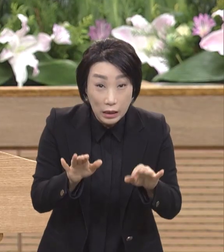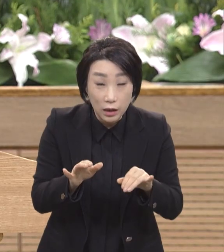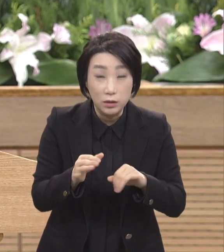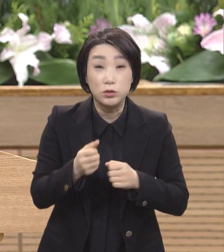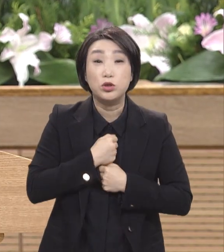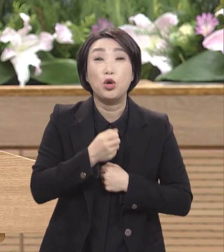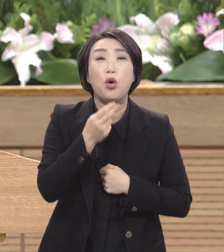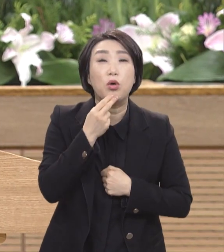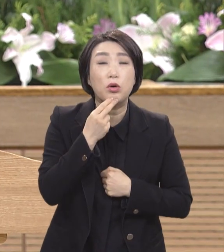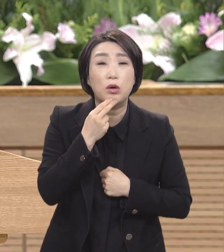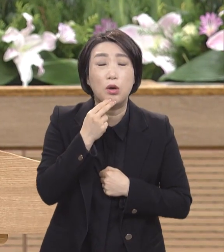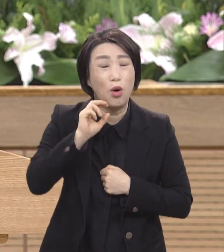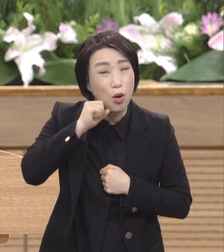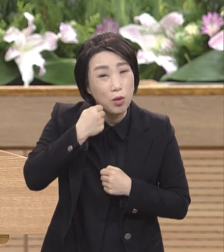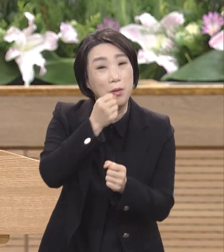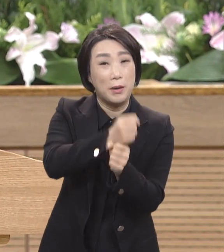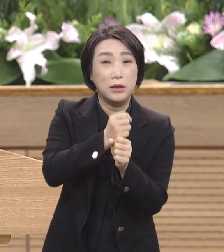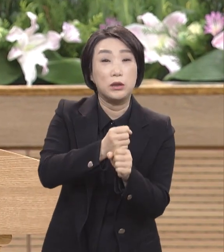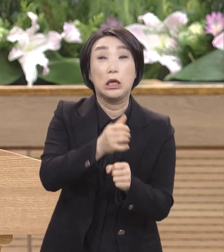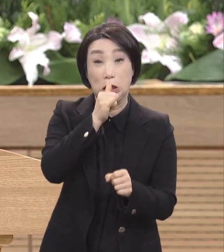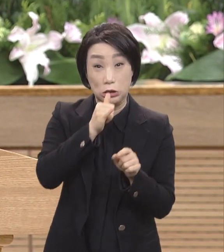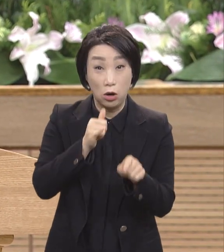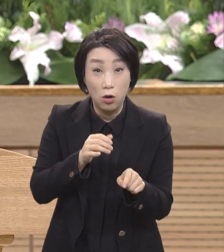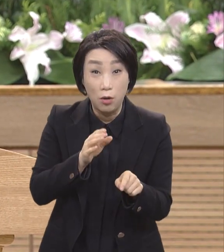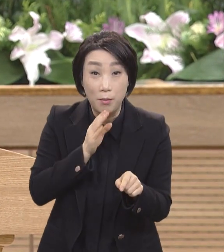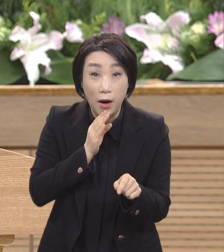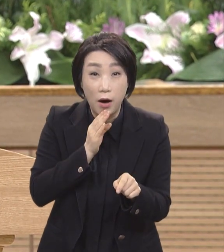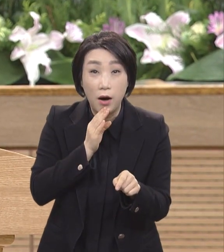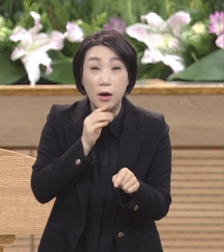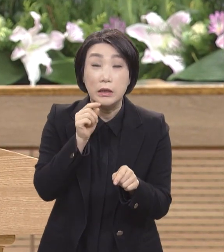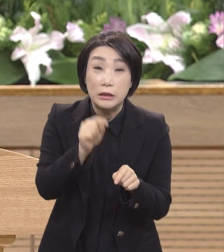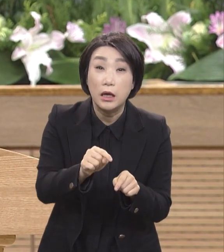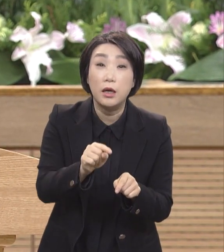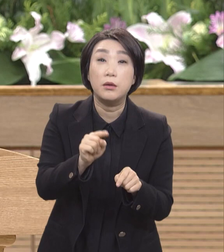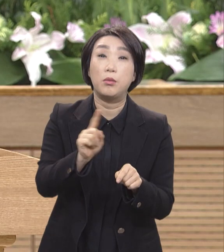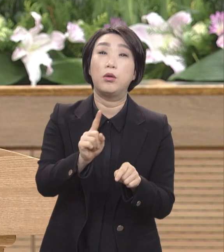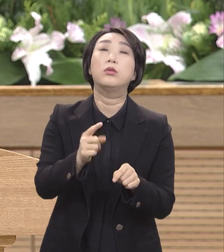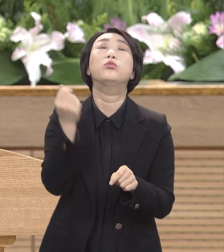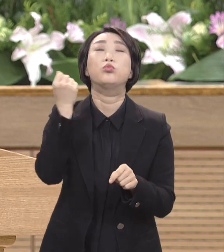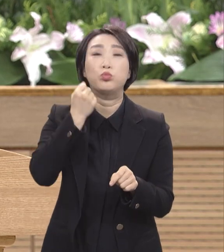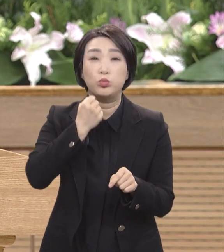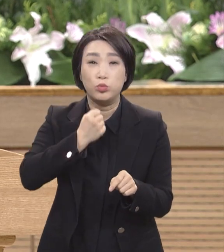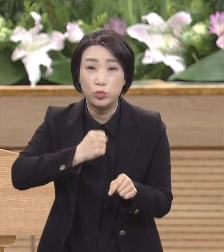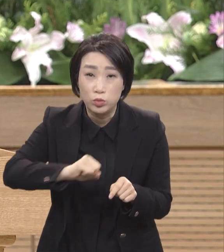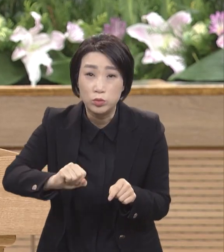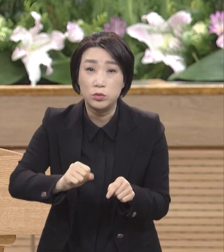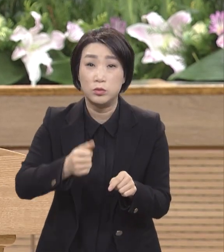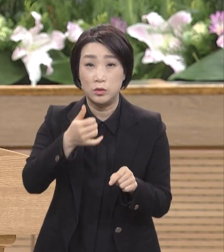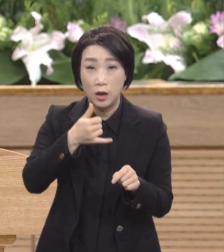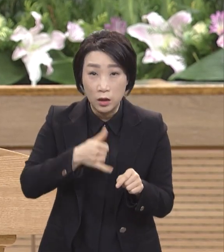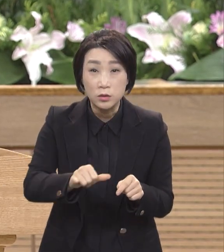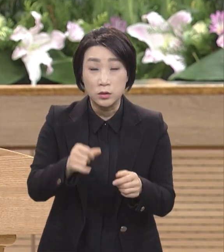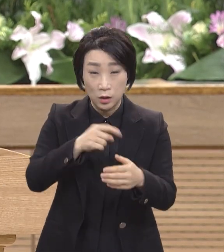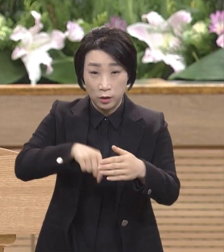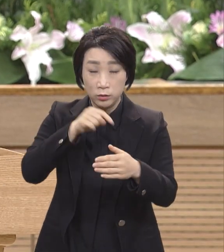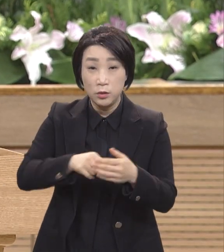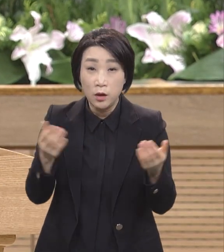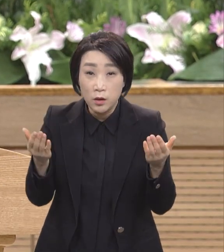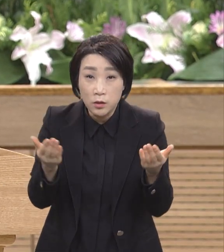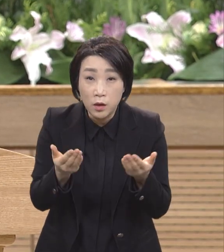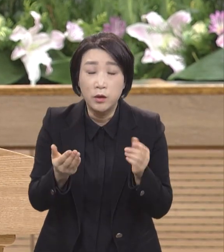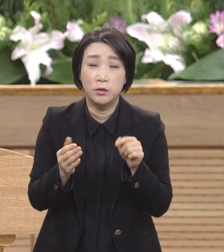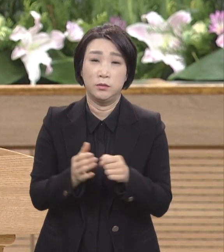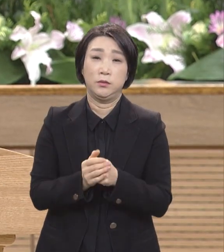못 지키게 하는 녀석이 있다? 그게 불순종의 아들들 가운데